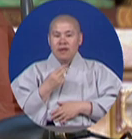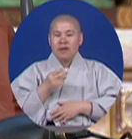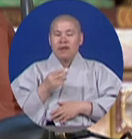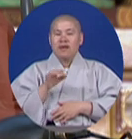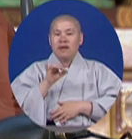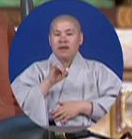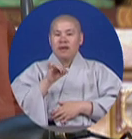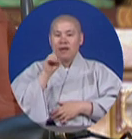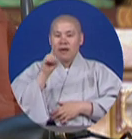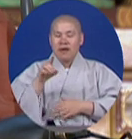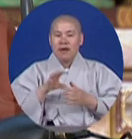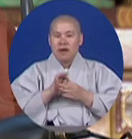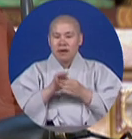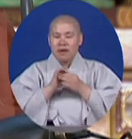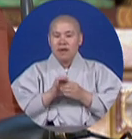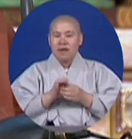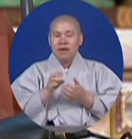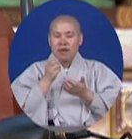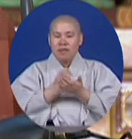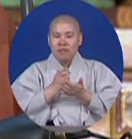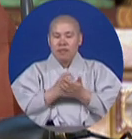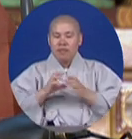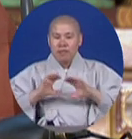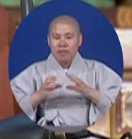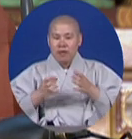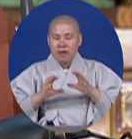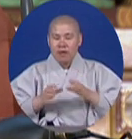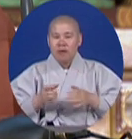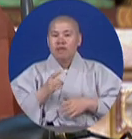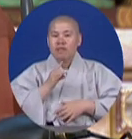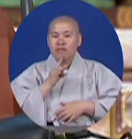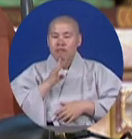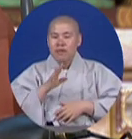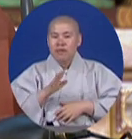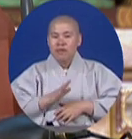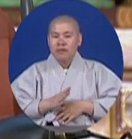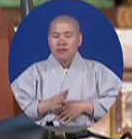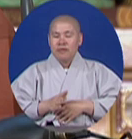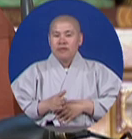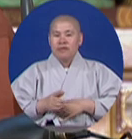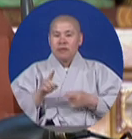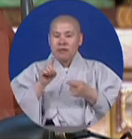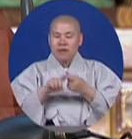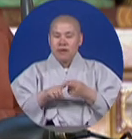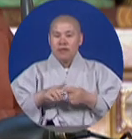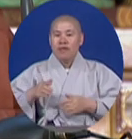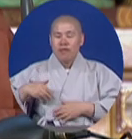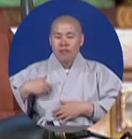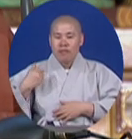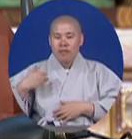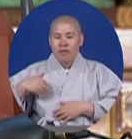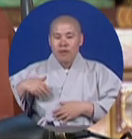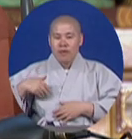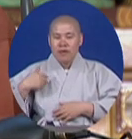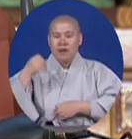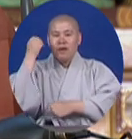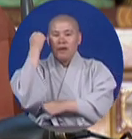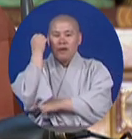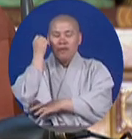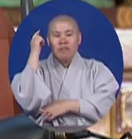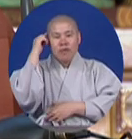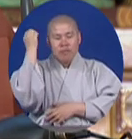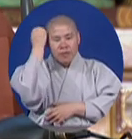일진법계뿐이다. 하나의 진여법계뿐이다. 근데 그걸 모르는 게 이게 근본 본래입니다.